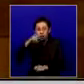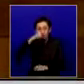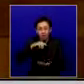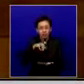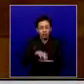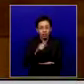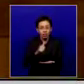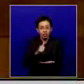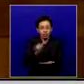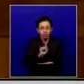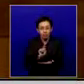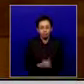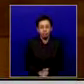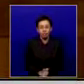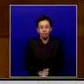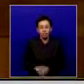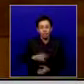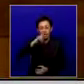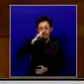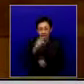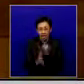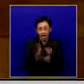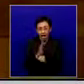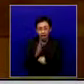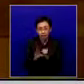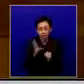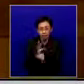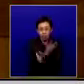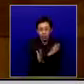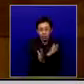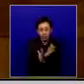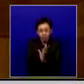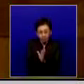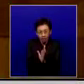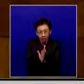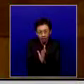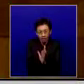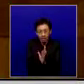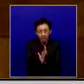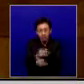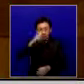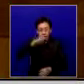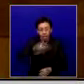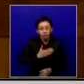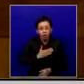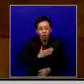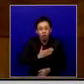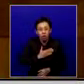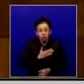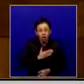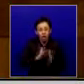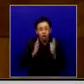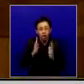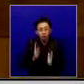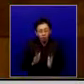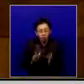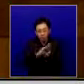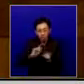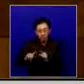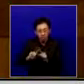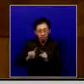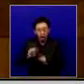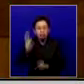างหนึ่งที่ตลอดเวลา 5-6 ปีมานี้เราทำให้โครงสร้างของเราเนี่ยเป็นที่น่าเชื่อถือของประเทศคนอื่นเข